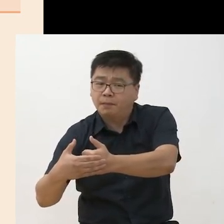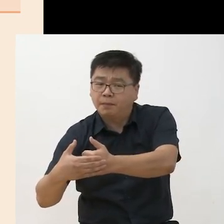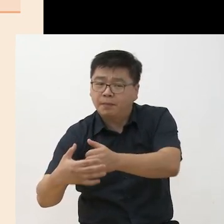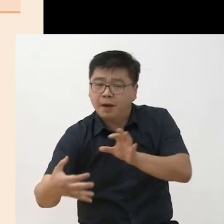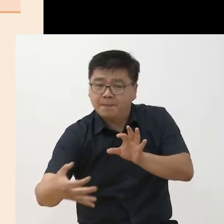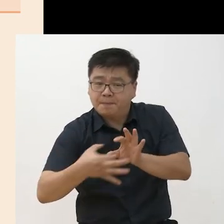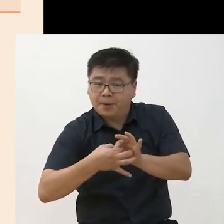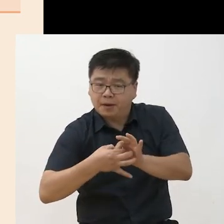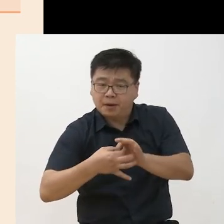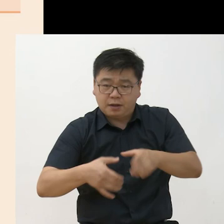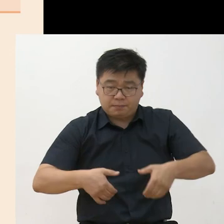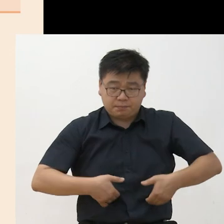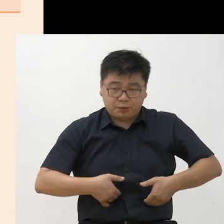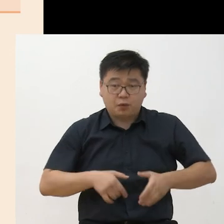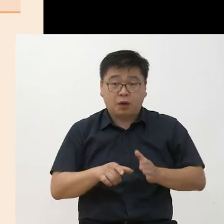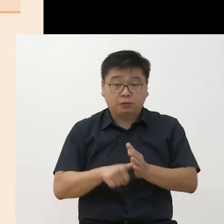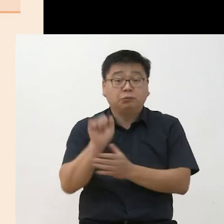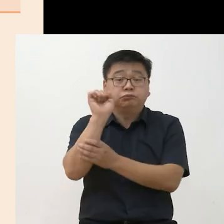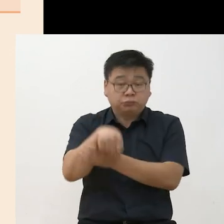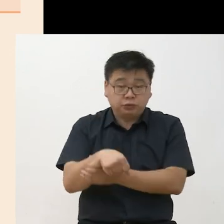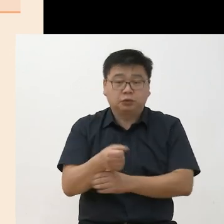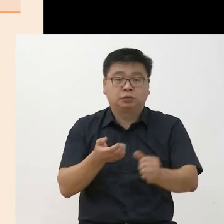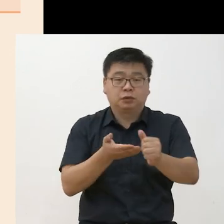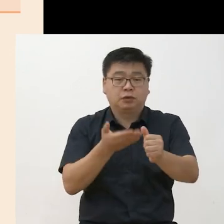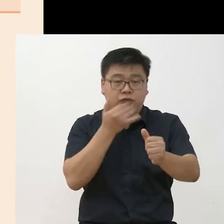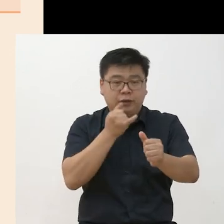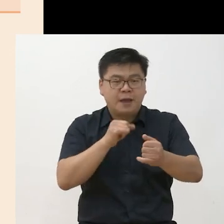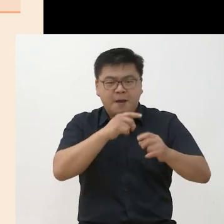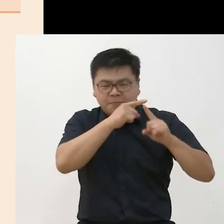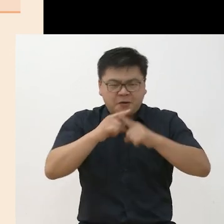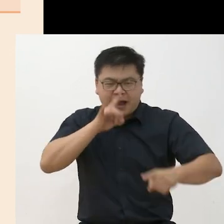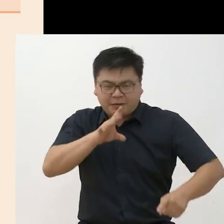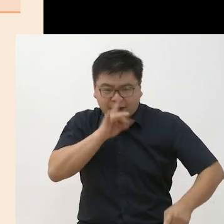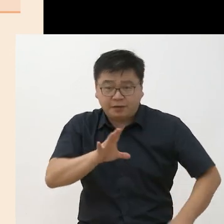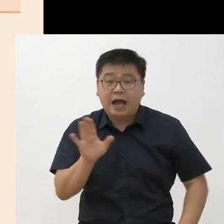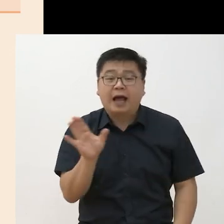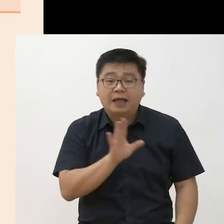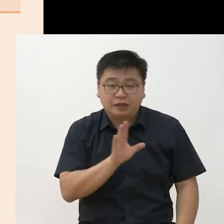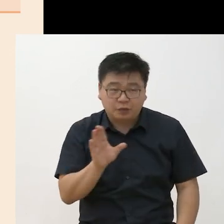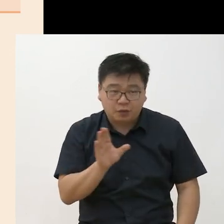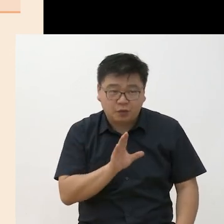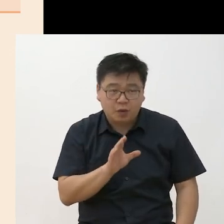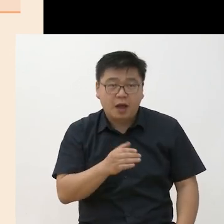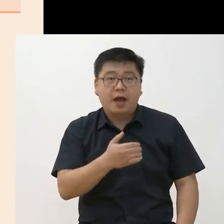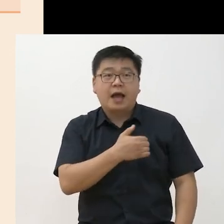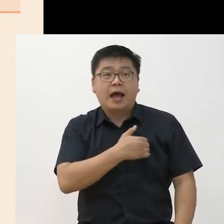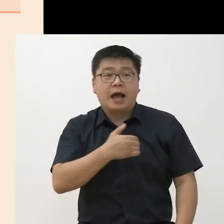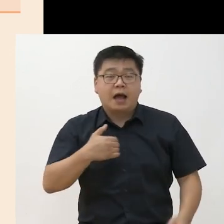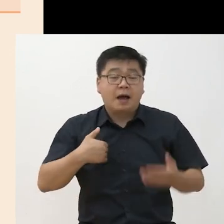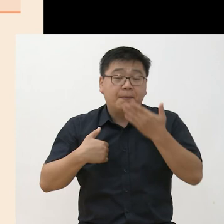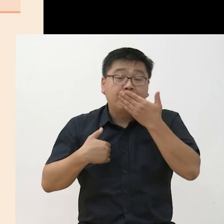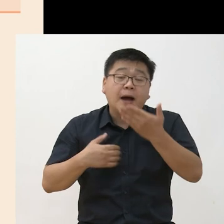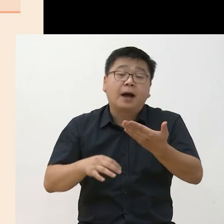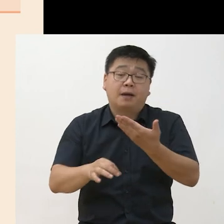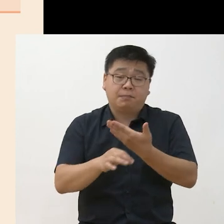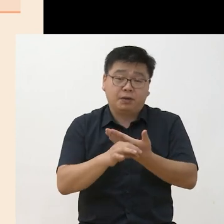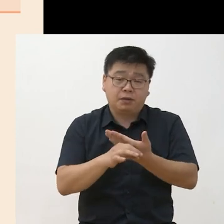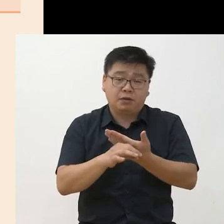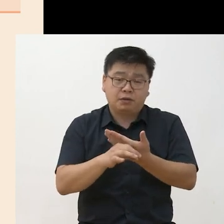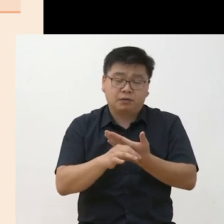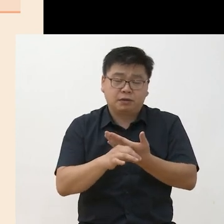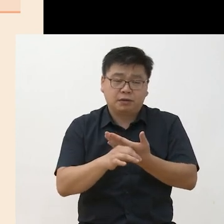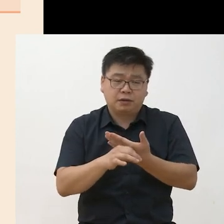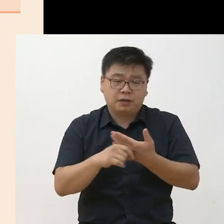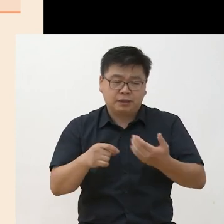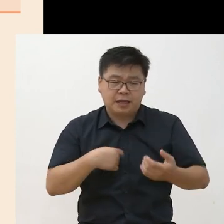위탁을 해야 되는 경우 등은 인정이 됩니다. 그래서 반드시 안 되는 것은 아니고 포괄적으로 외부에 위탁하는 것보다는